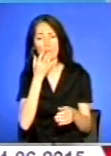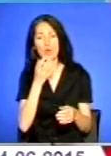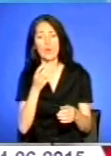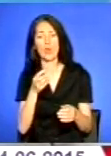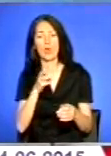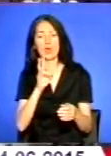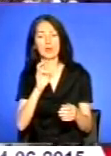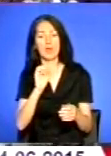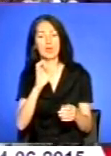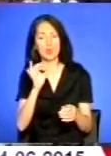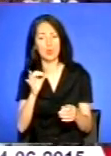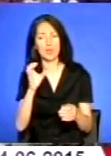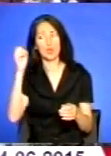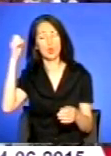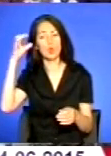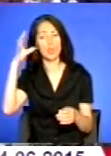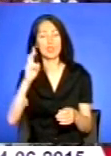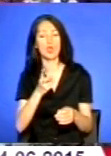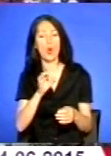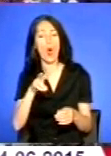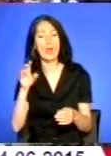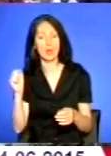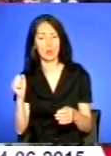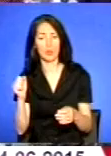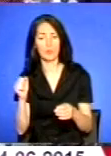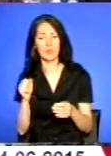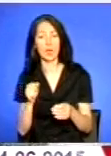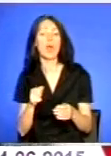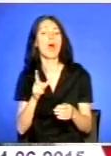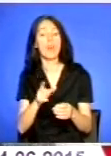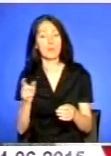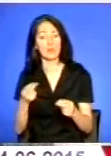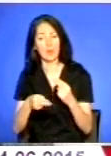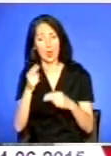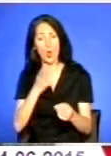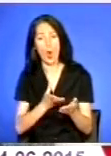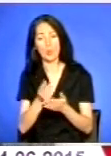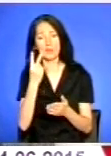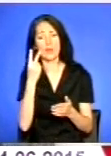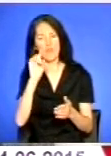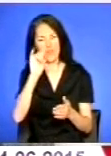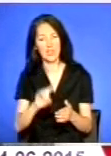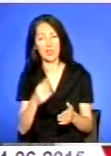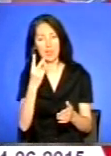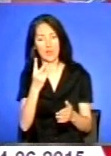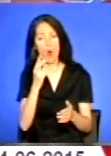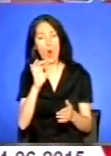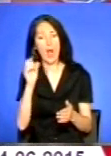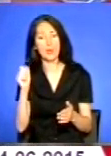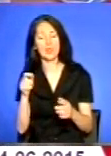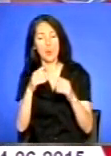сонячні колектори. Мешканцям багатоквартирних будинків відшкодовуватимуть оплату за вікна з двокамерними пакетами, вузли обліку